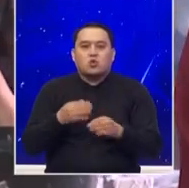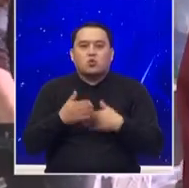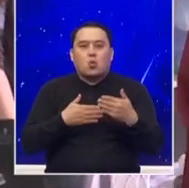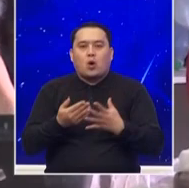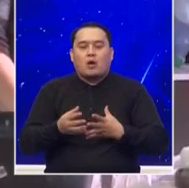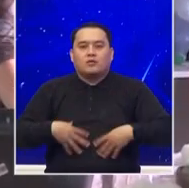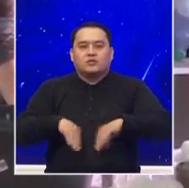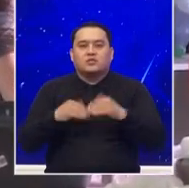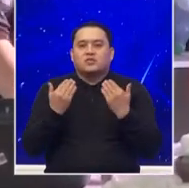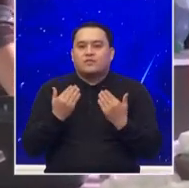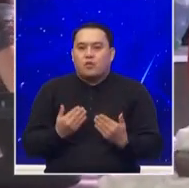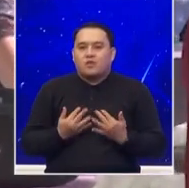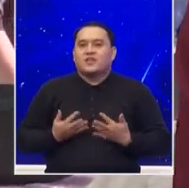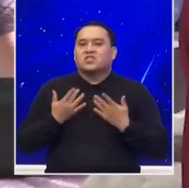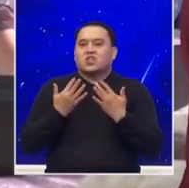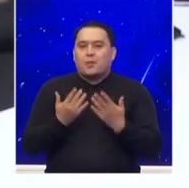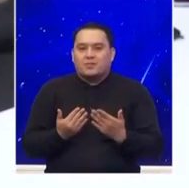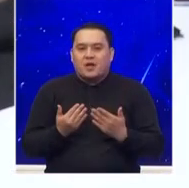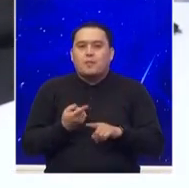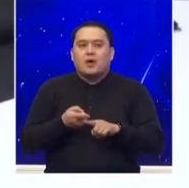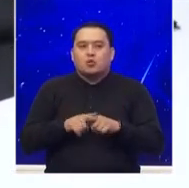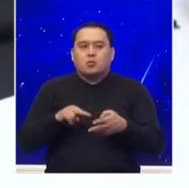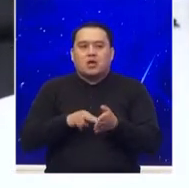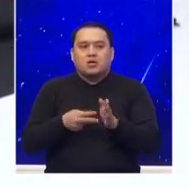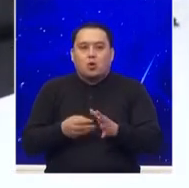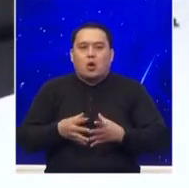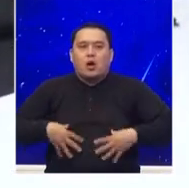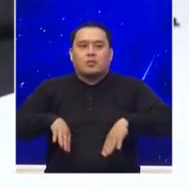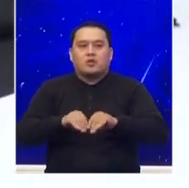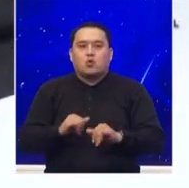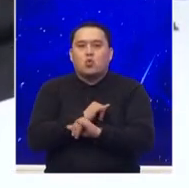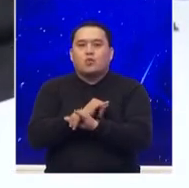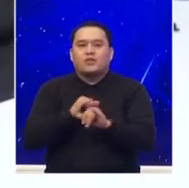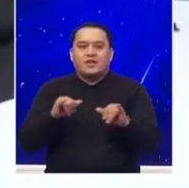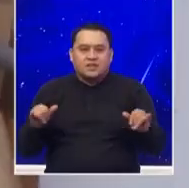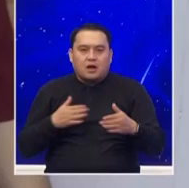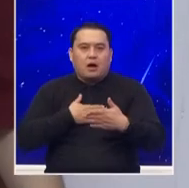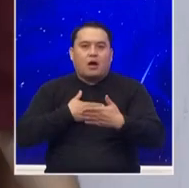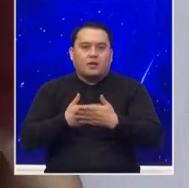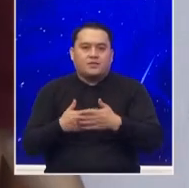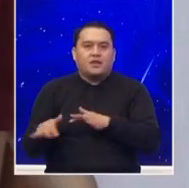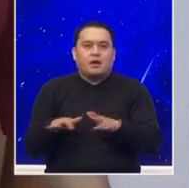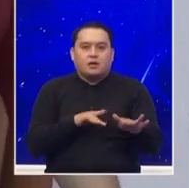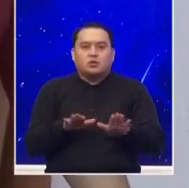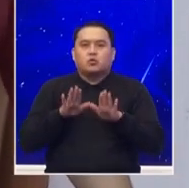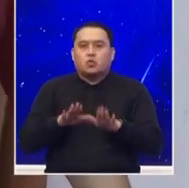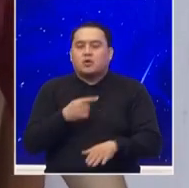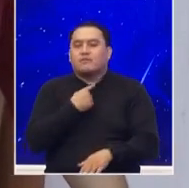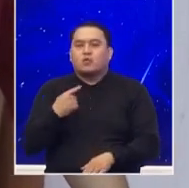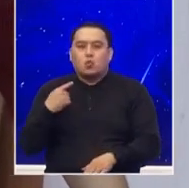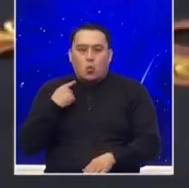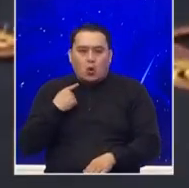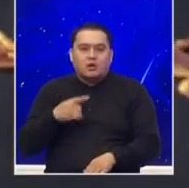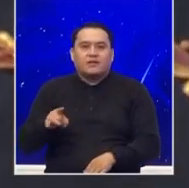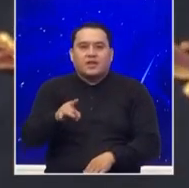общества «Алпамыс», сегодня весьма востребованы. А потому в планах у объединения расширение и активизация деятельности не только в Талдыкургане,